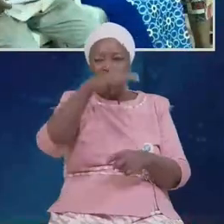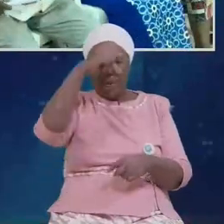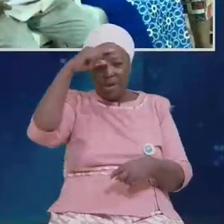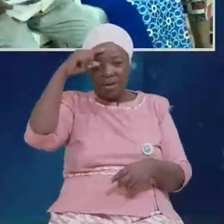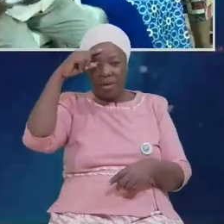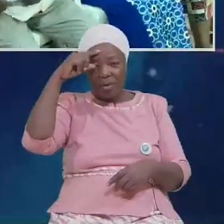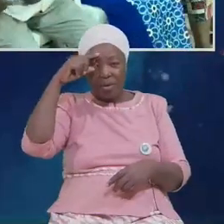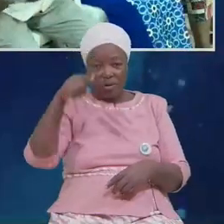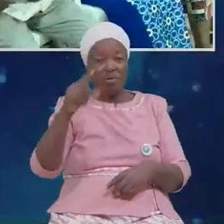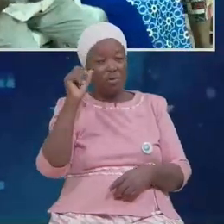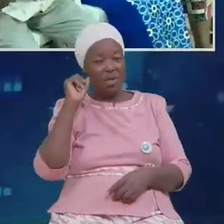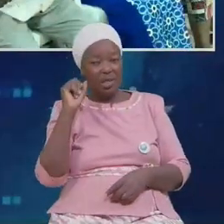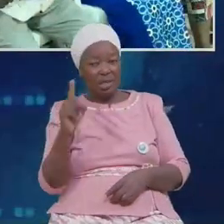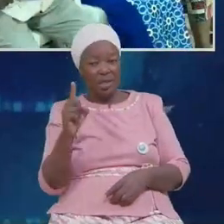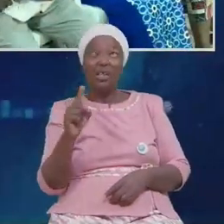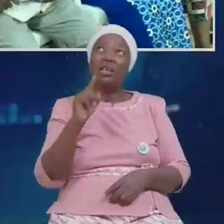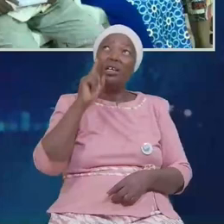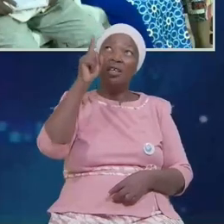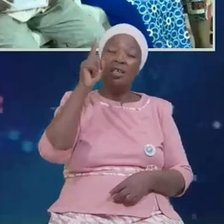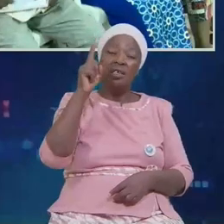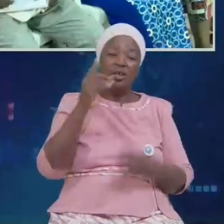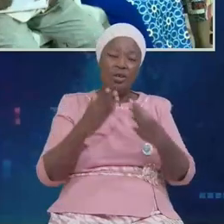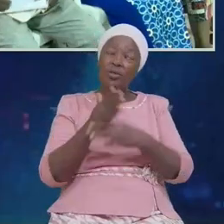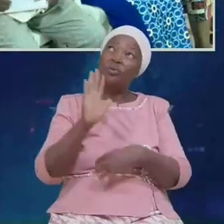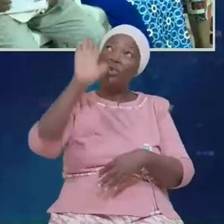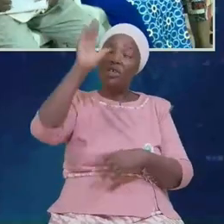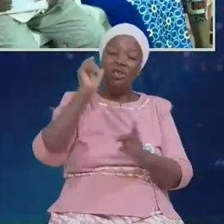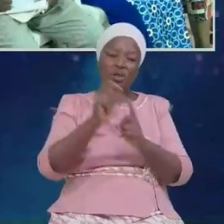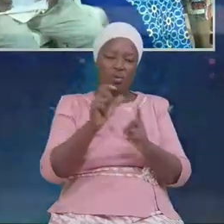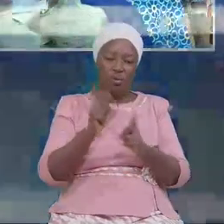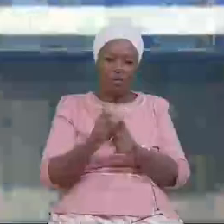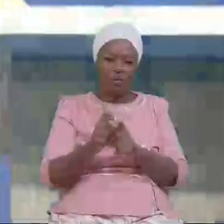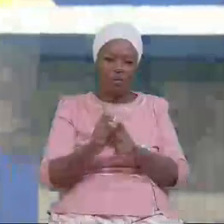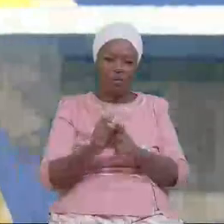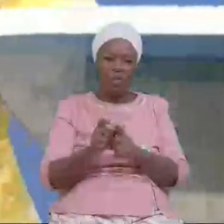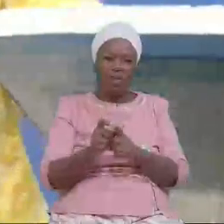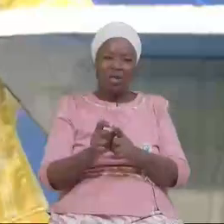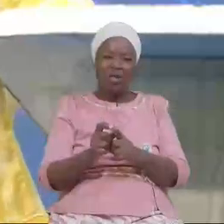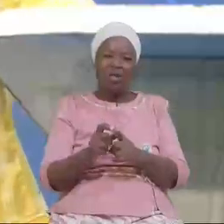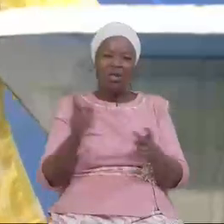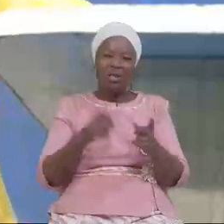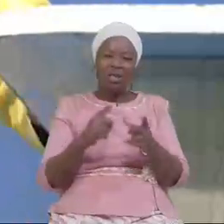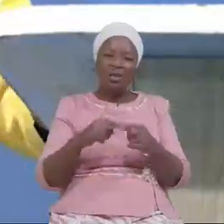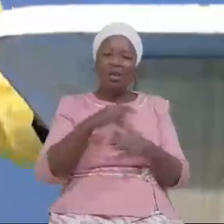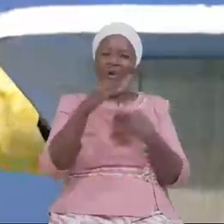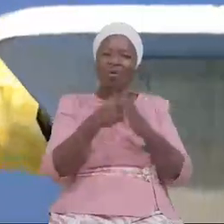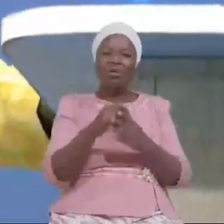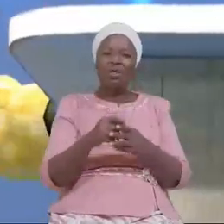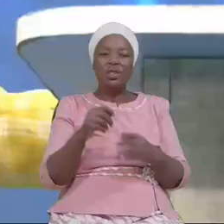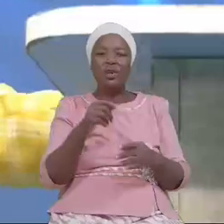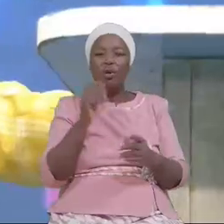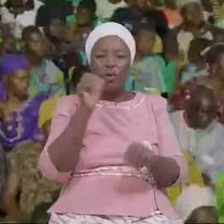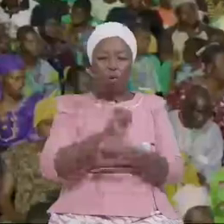comprenez? Jésus, sa parole est la parole finale et c'est sa parole, c'est par